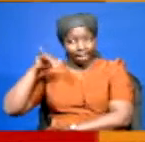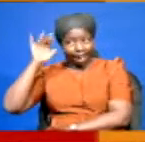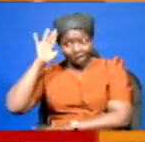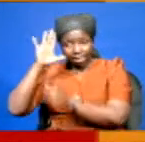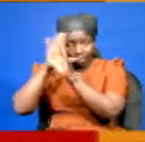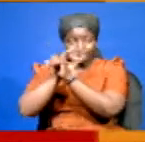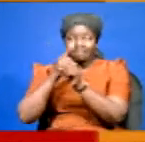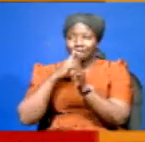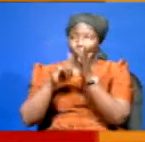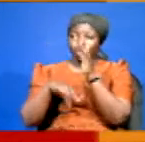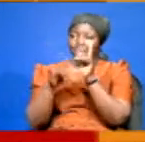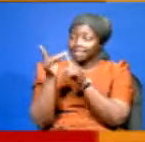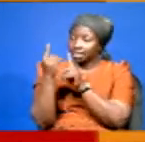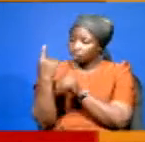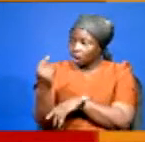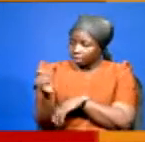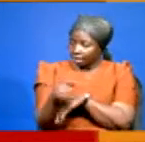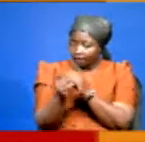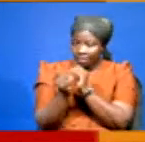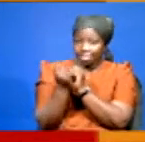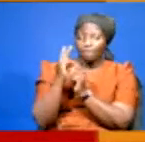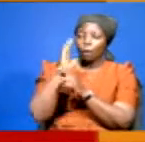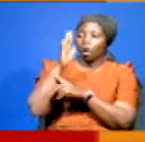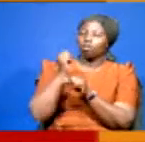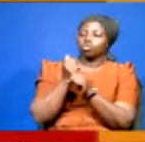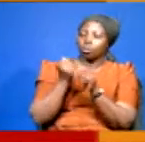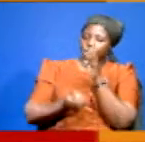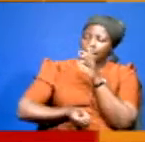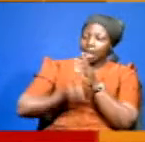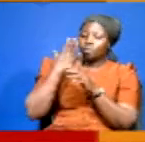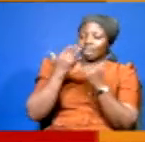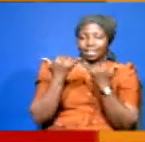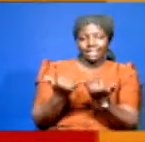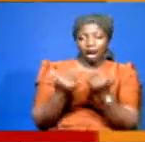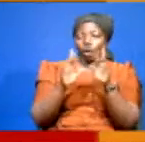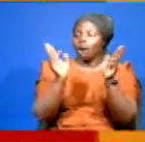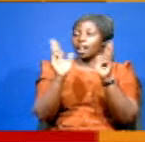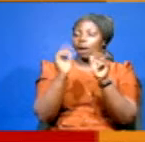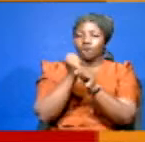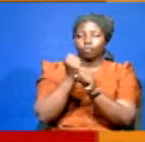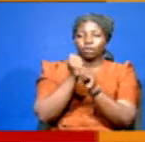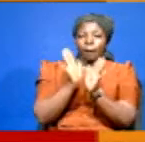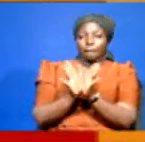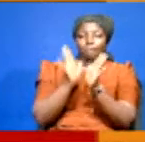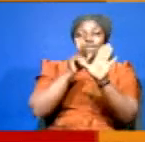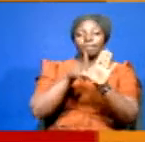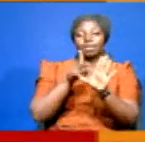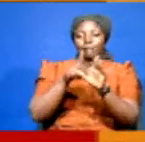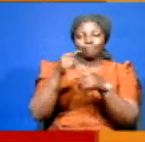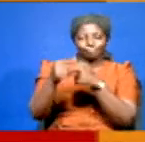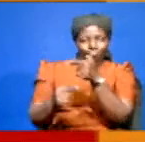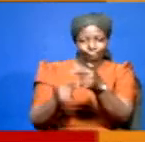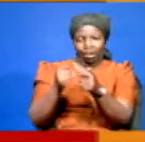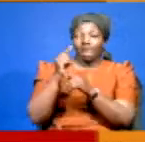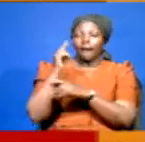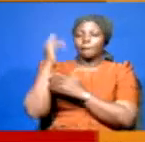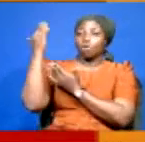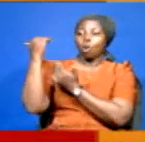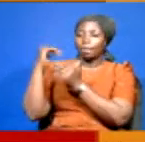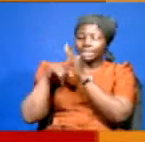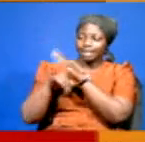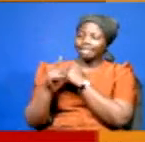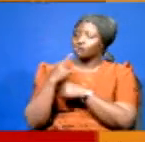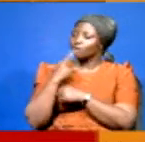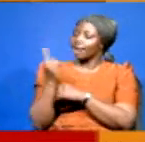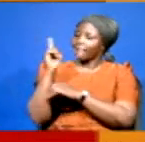tutakuwa tunaifanya launching, na tayari sasa hivi tunafanya ile public participation. Kwa hivyo natumai kwamba within those 100 days